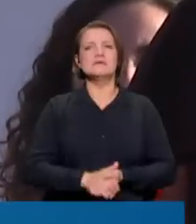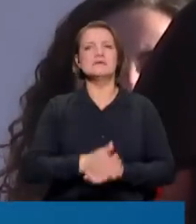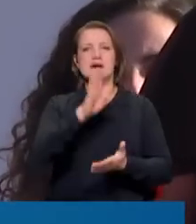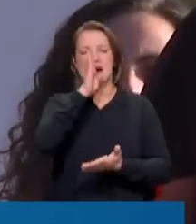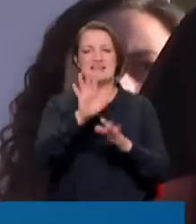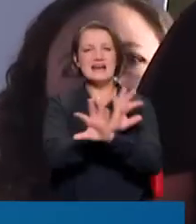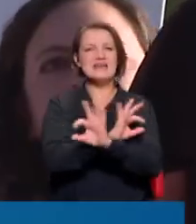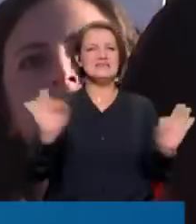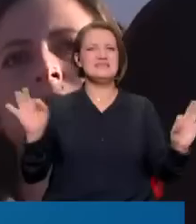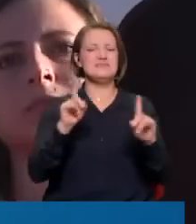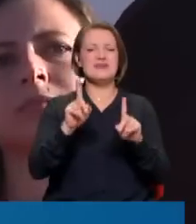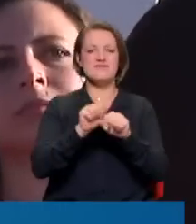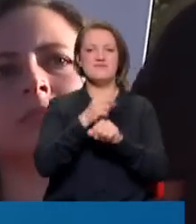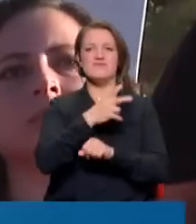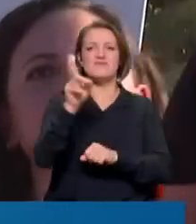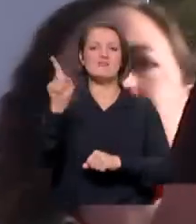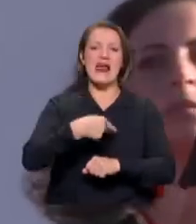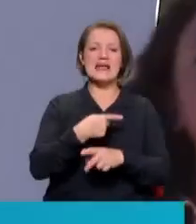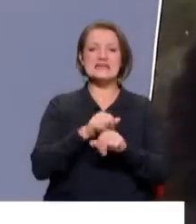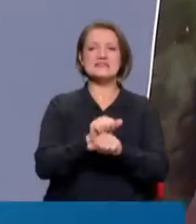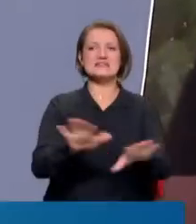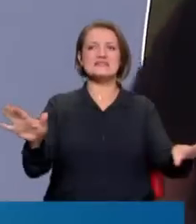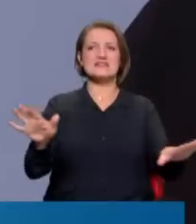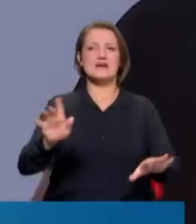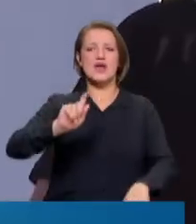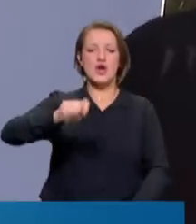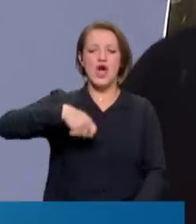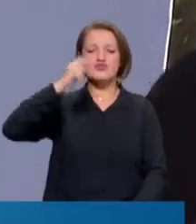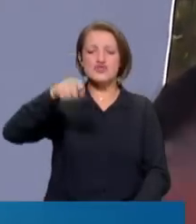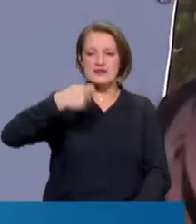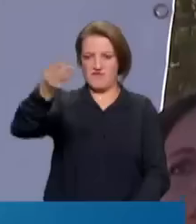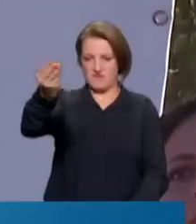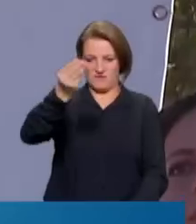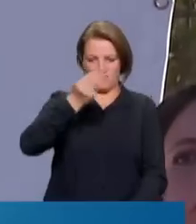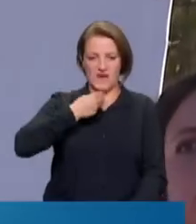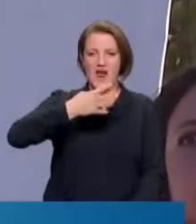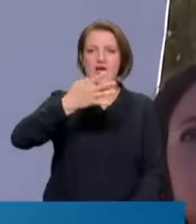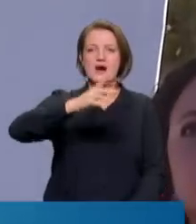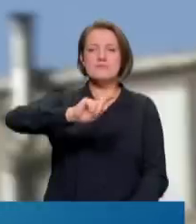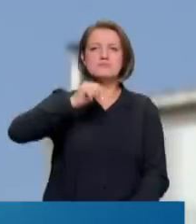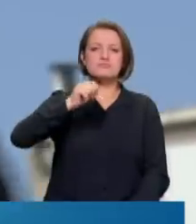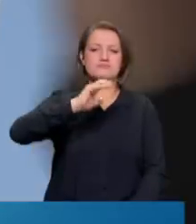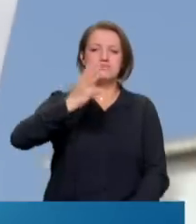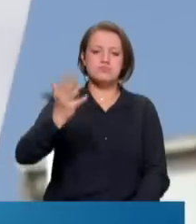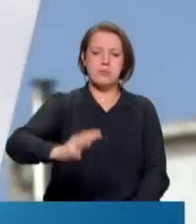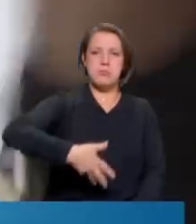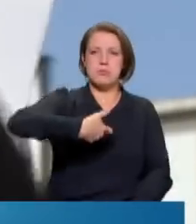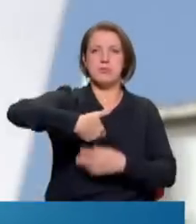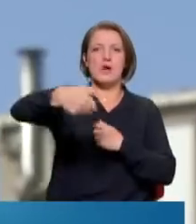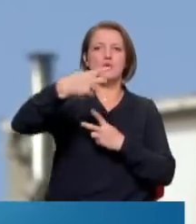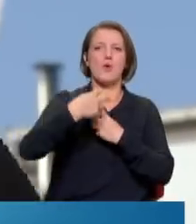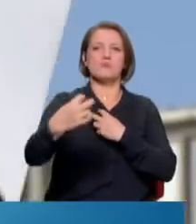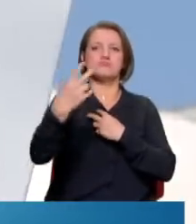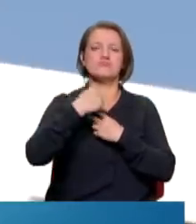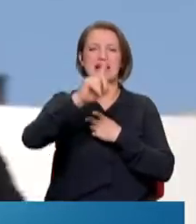adaletsiz bir vergi sistemiyle kaşıkla verdiklerini kepçeyle geri alıyorlar ilk